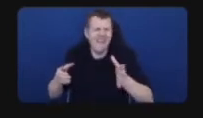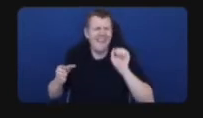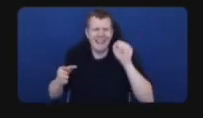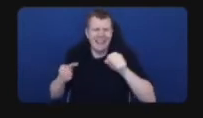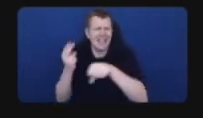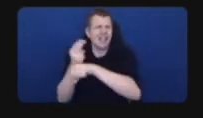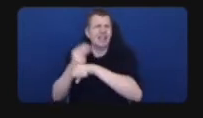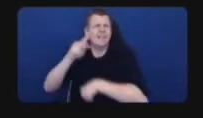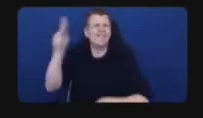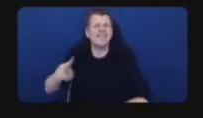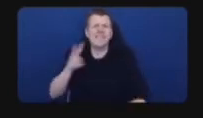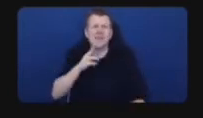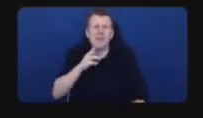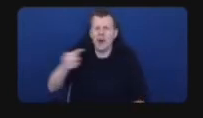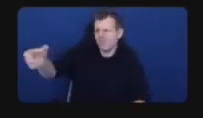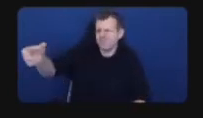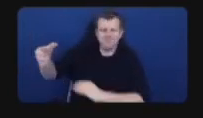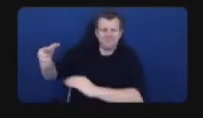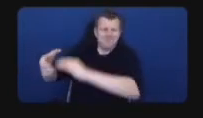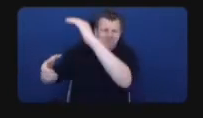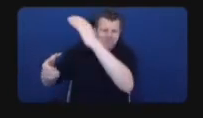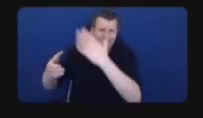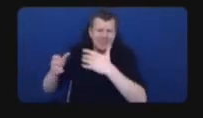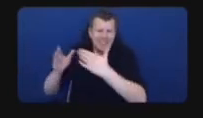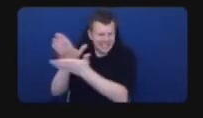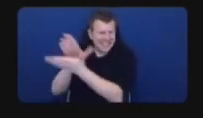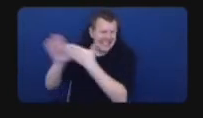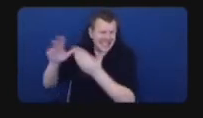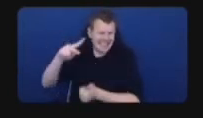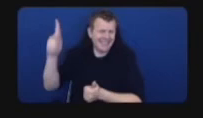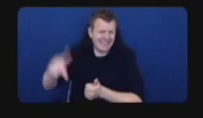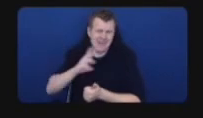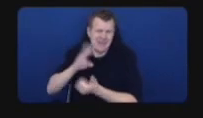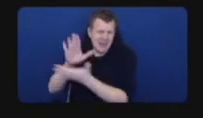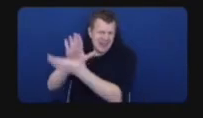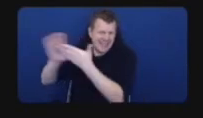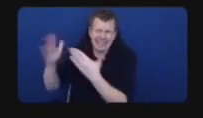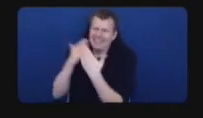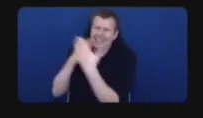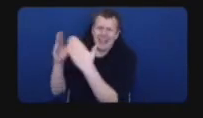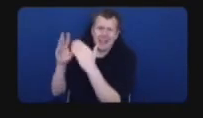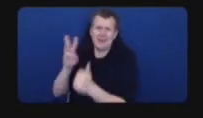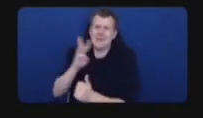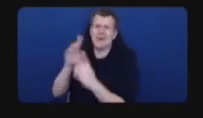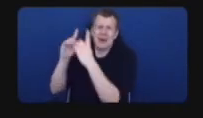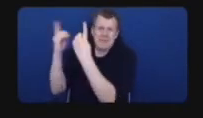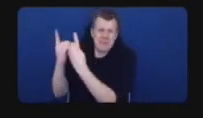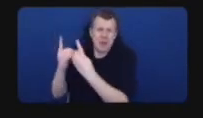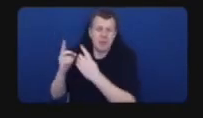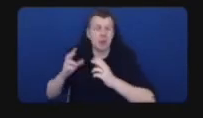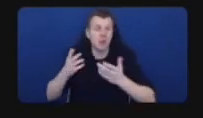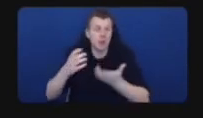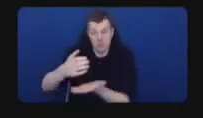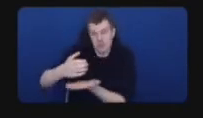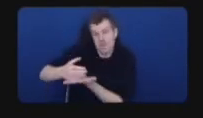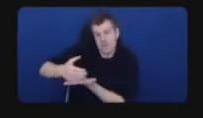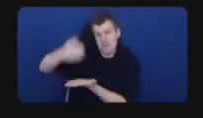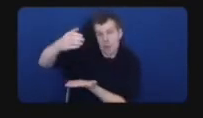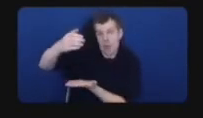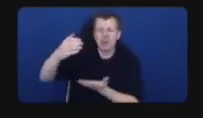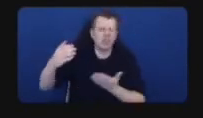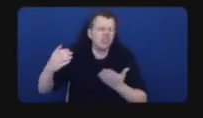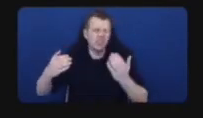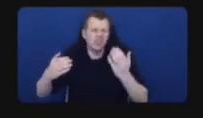水瓶你们可以用空水瓶，因为你可以用我们的自来水，自来水非常自来水是很干净